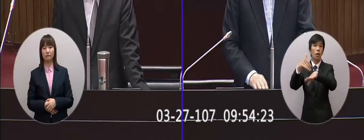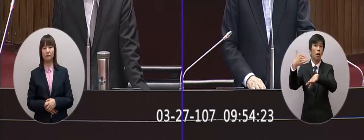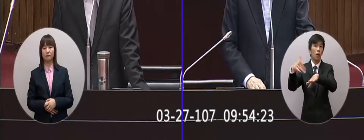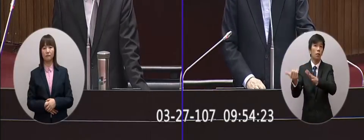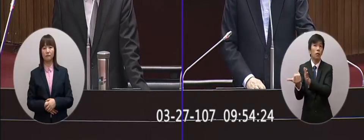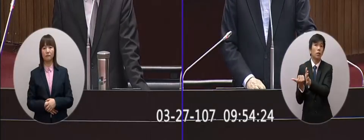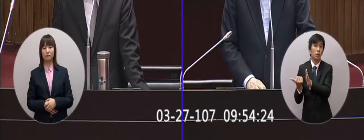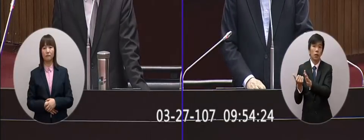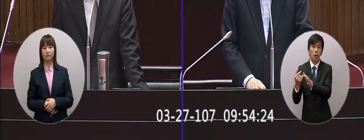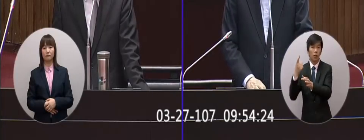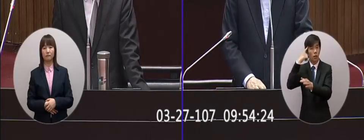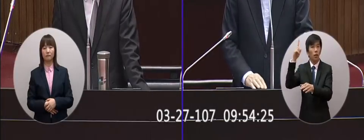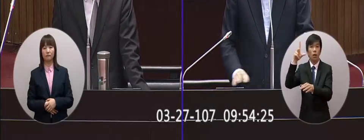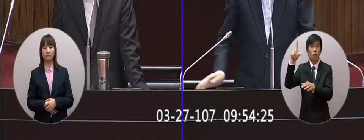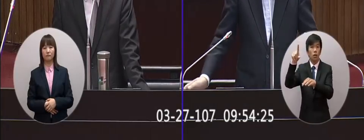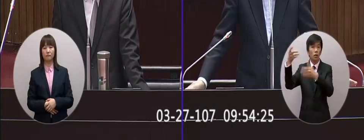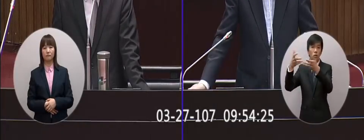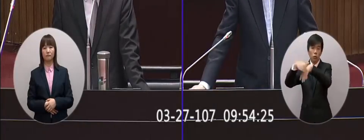了。